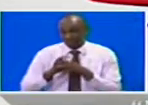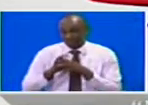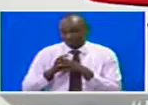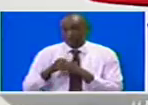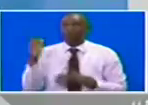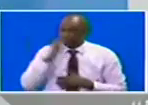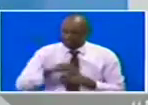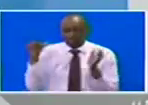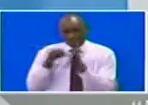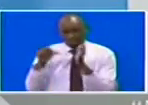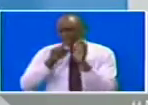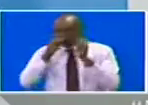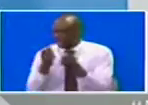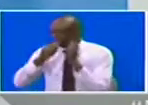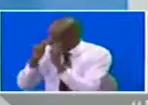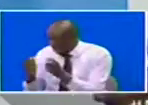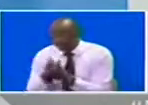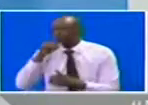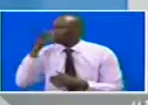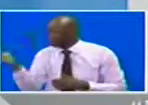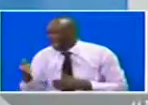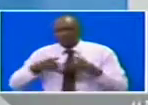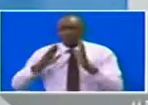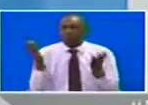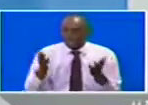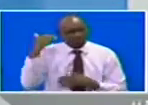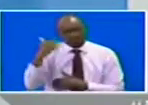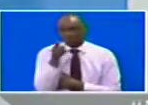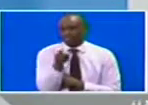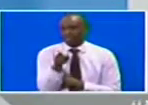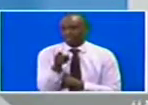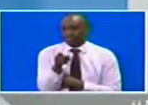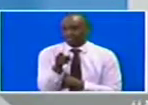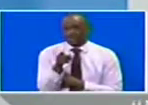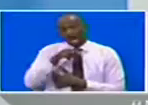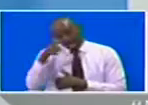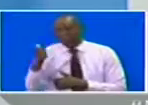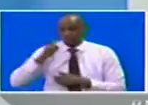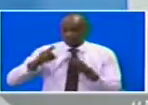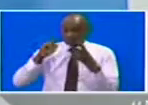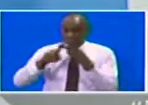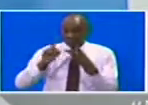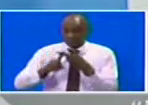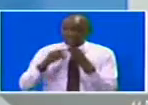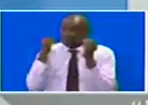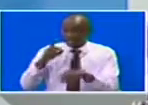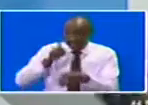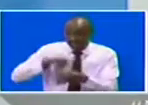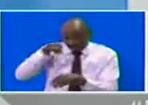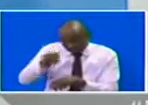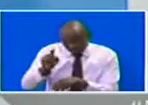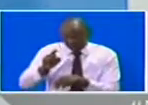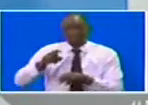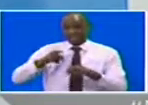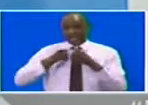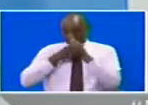Tumalize hii shida ya ukabila, huyu ametoka wapi, amezaliwa wapi. Jambo lingine pia, mara nyingi wao ndio wanakalia viti